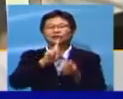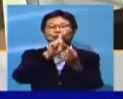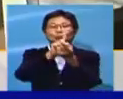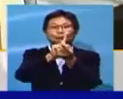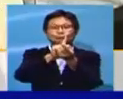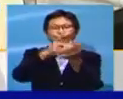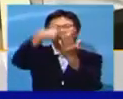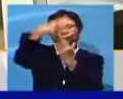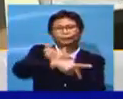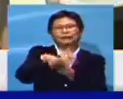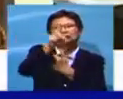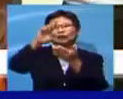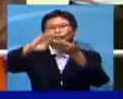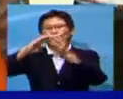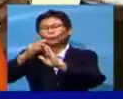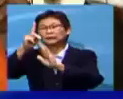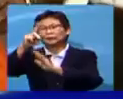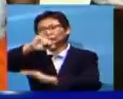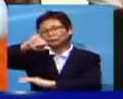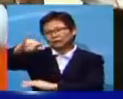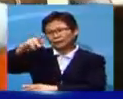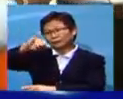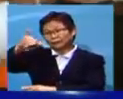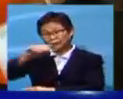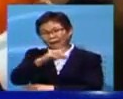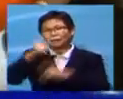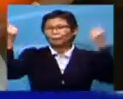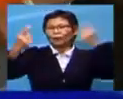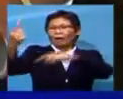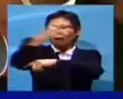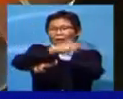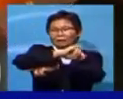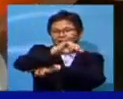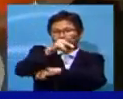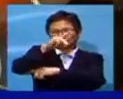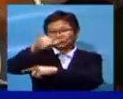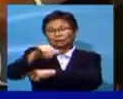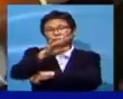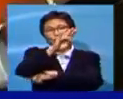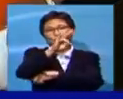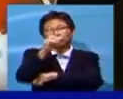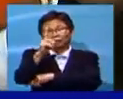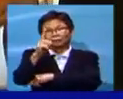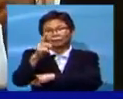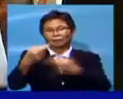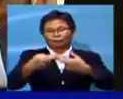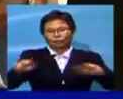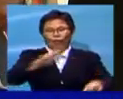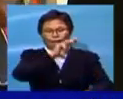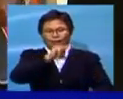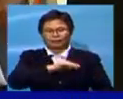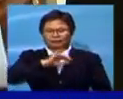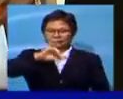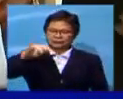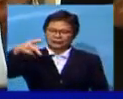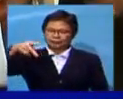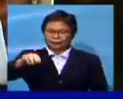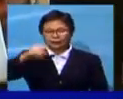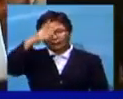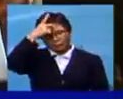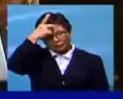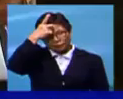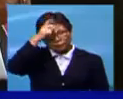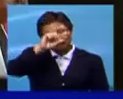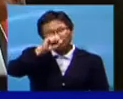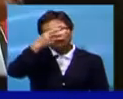diap satu komuniti 1 jpj dan sambutan hari jpj ke-71 yang disempurnakan menteri di jabatan Perdana Menteri Datuk